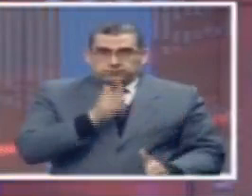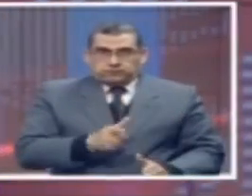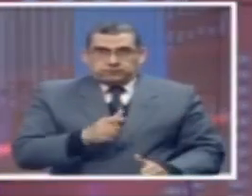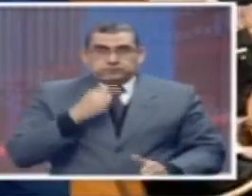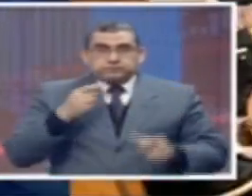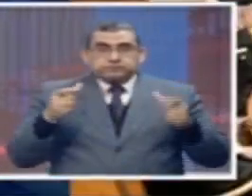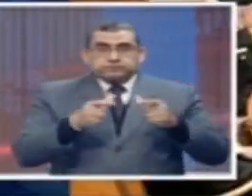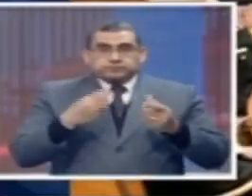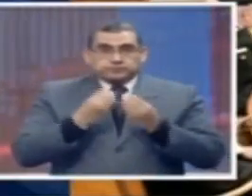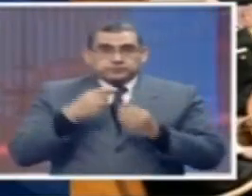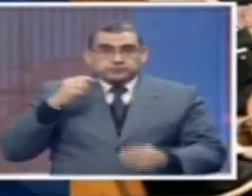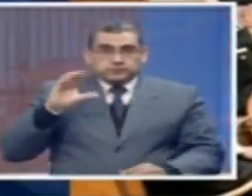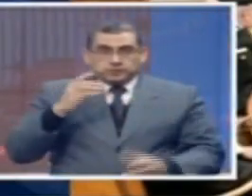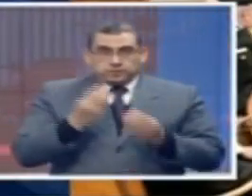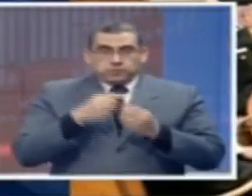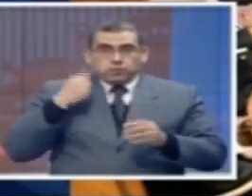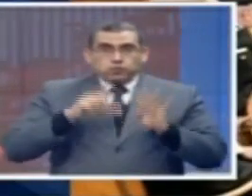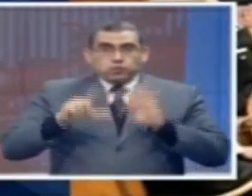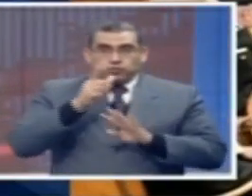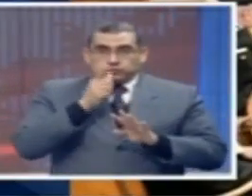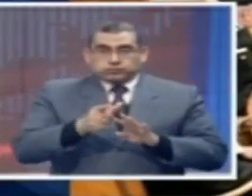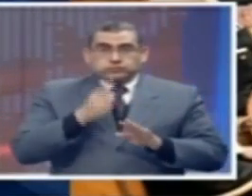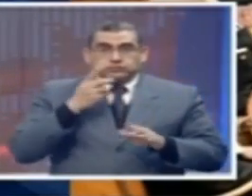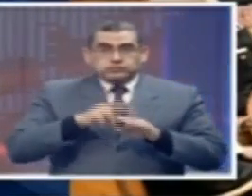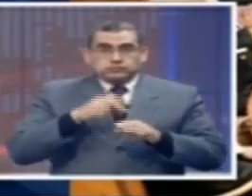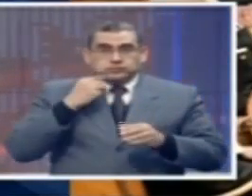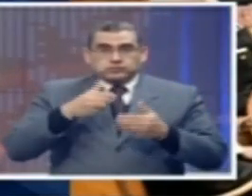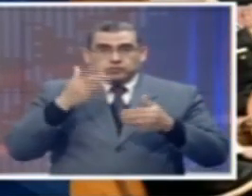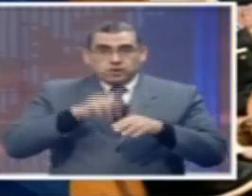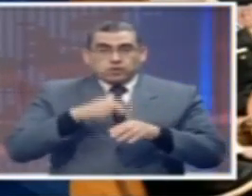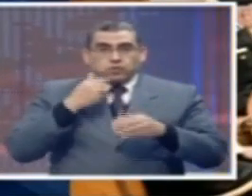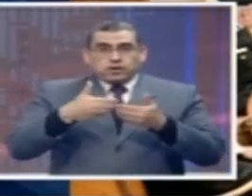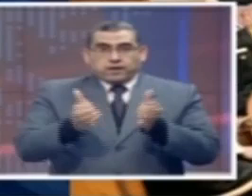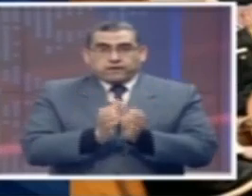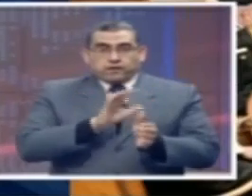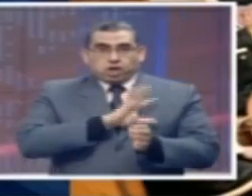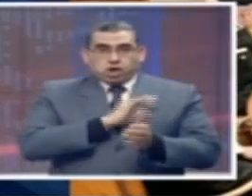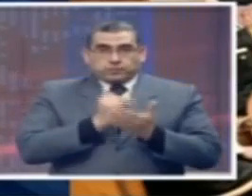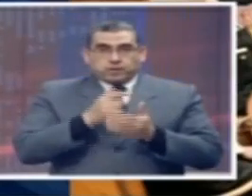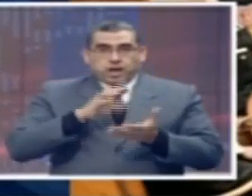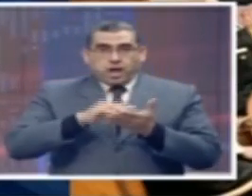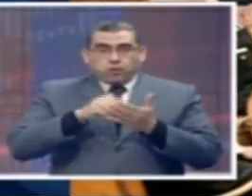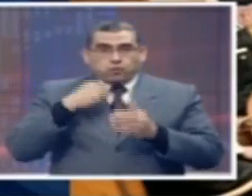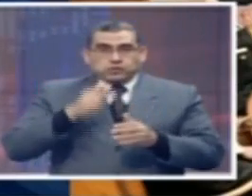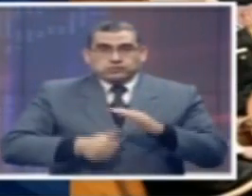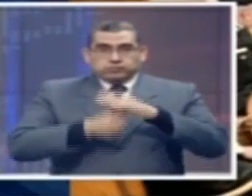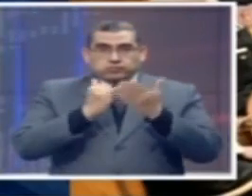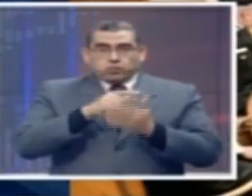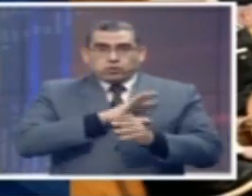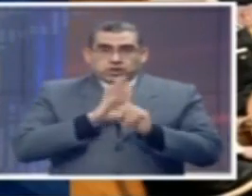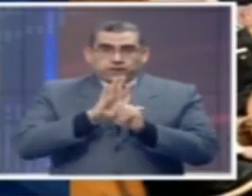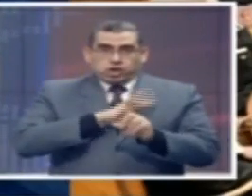ذلك خلال اجتماع الرئيس السيسي مع الدكتور مصطفى مدبولي رئيس مجلس الوزراء، والفريق أول محمد زكي وزير